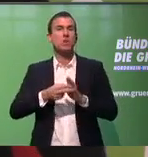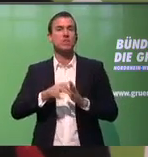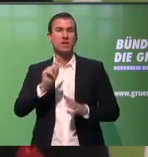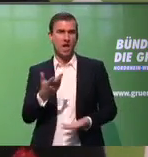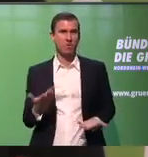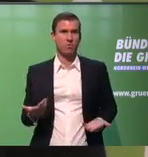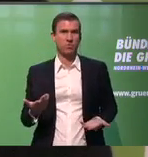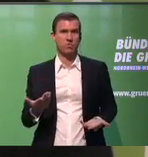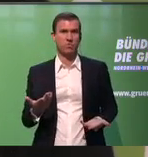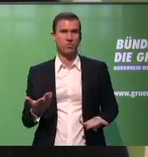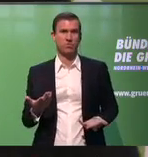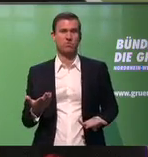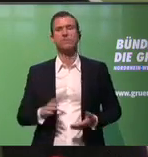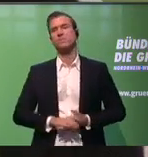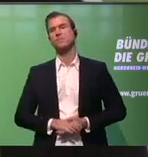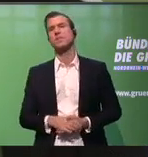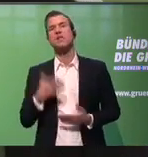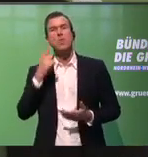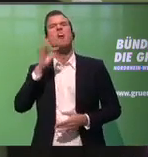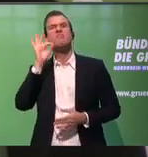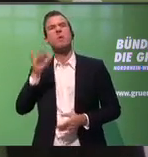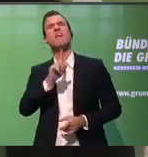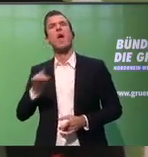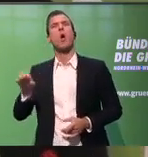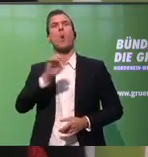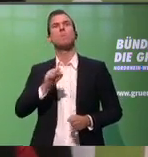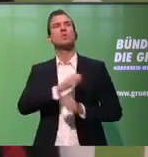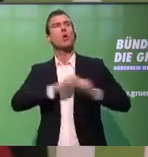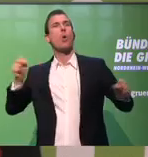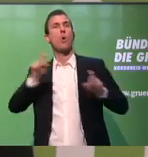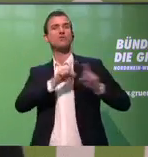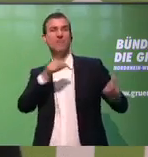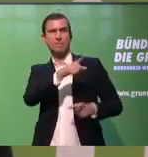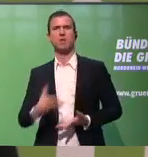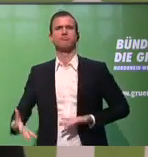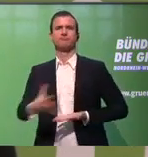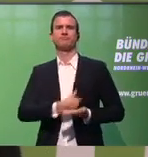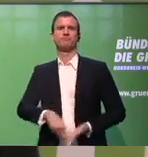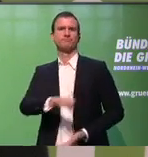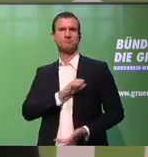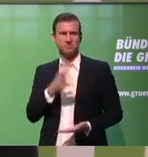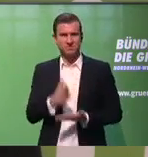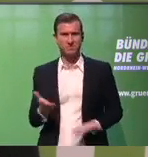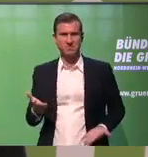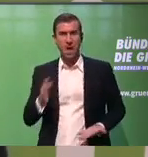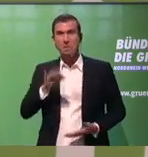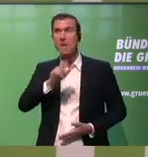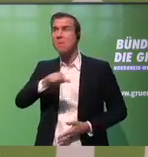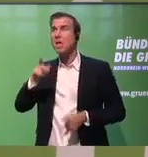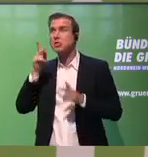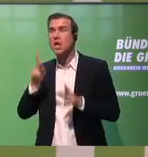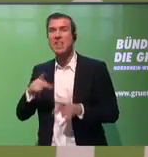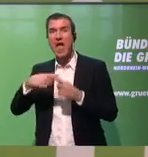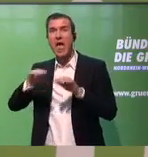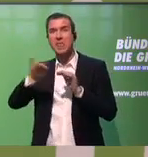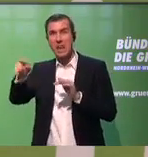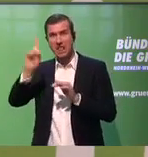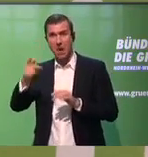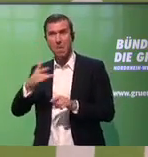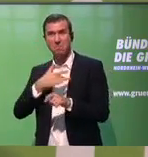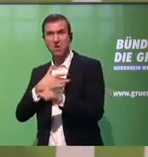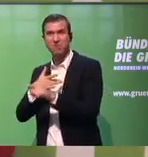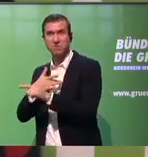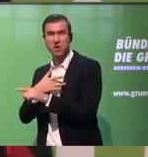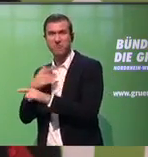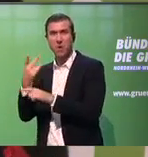gerade dazu gemacht wird, nur für die Profite von europäischen Großunternehmen und eben nicht darauf guckt, betrifft das eigentlich die Menschenrechte in anderen Ländern oder auch eben